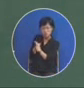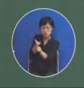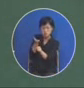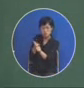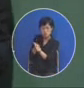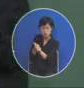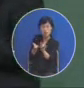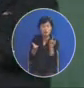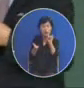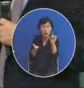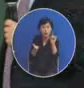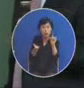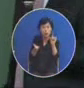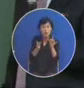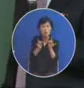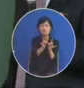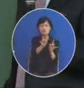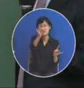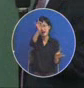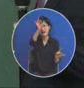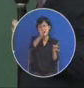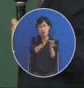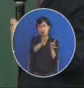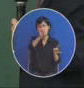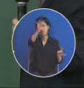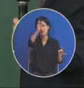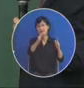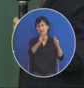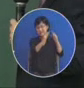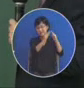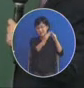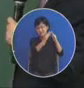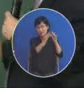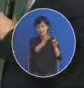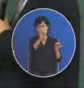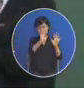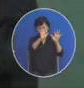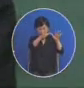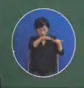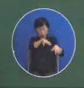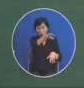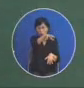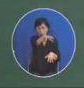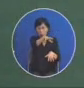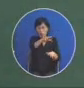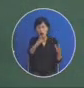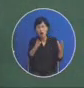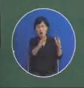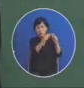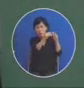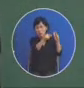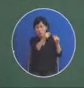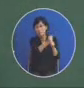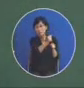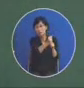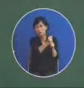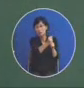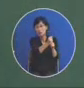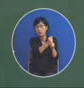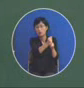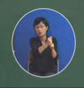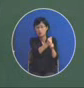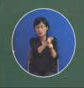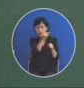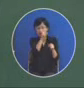거예요. In order to destroy people, Satan will continuously make places of worship for idols. 이거는 영적 문제에 빠뜨리기 때문에